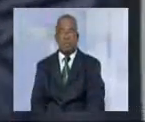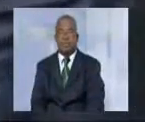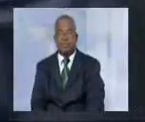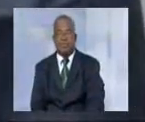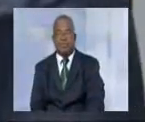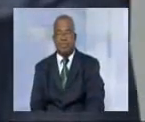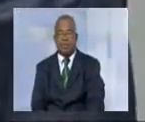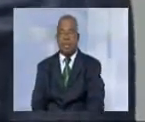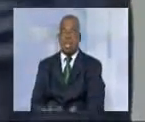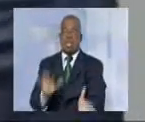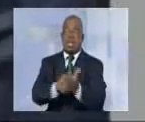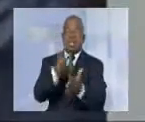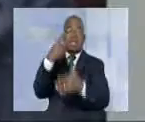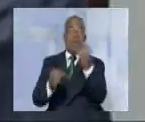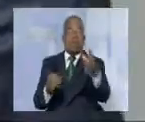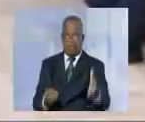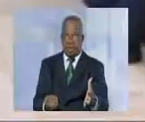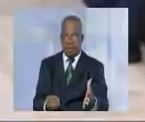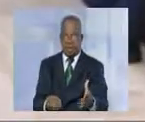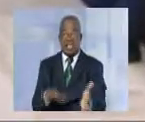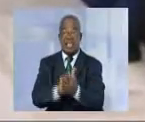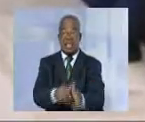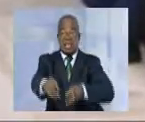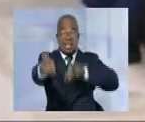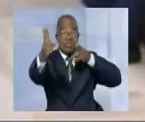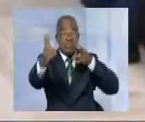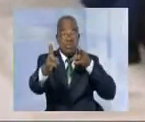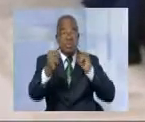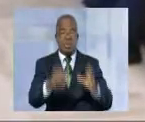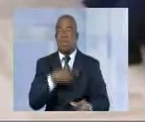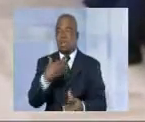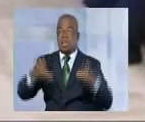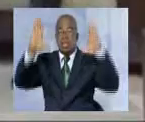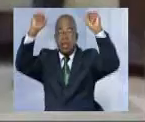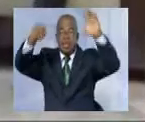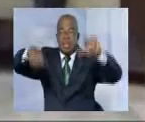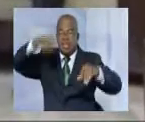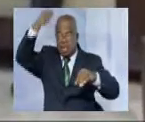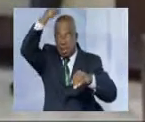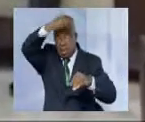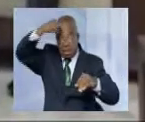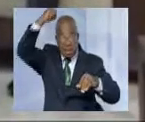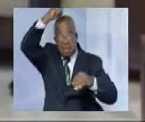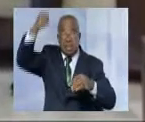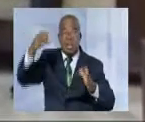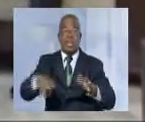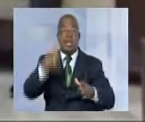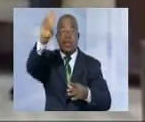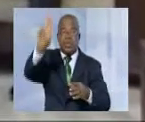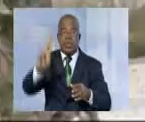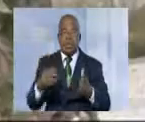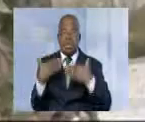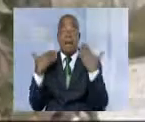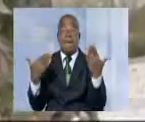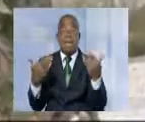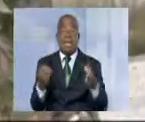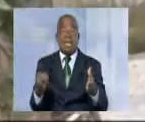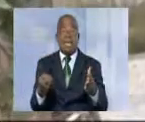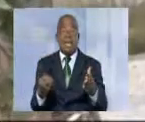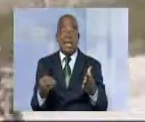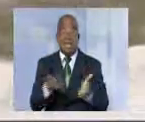Alimenté en armes et munitions et conforté dans sa stratégie par Téhéran, le président Bachar el-Assad est toujours attelé à sa gigantesque opération